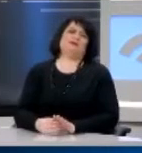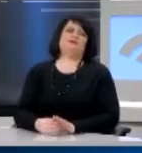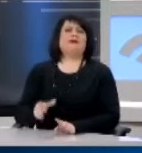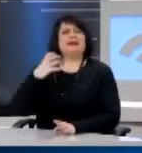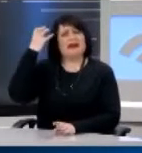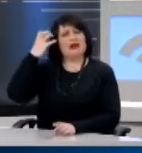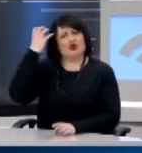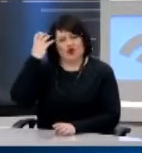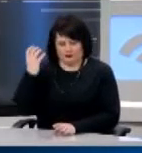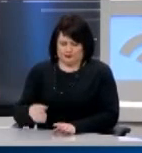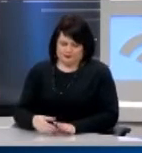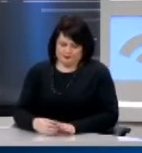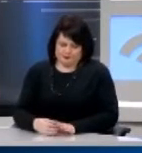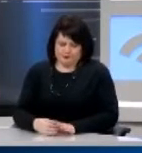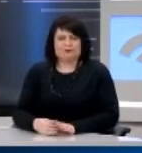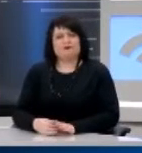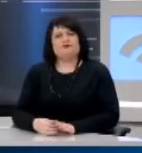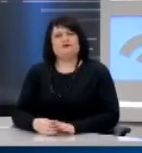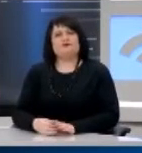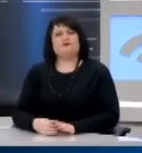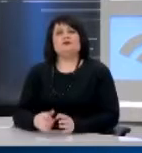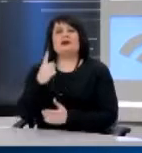μεταναστευτικού προβλήματος.